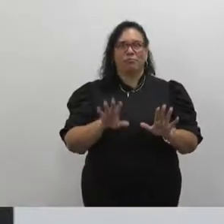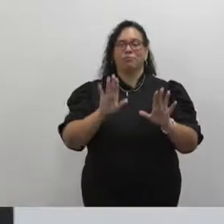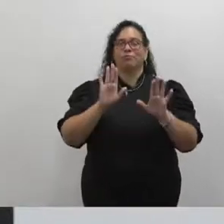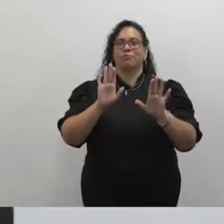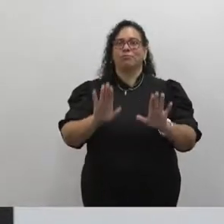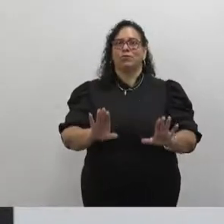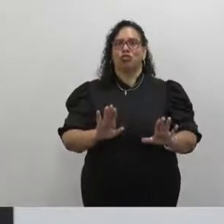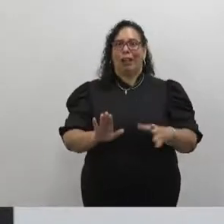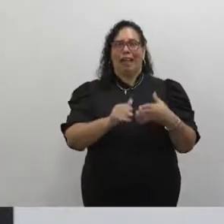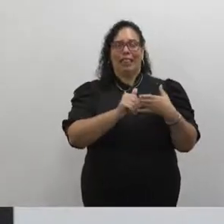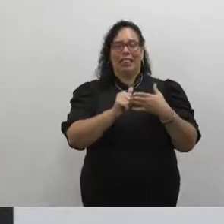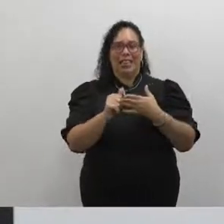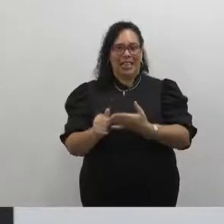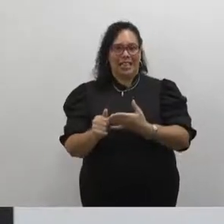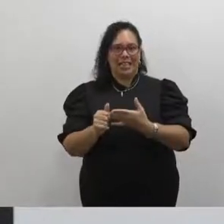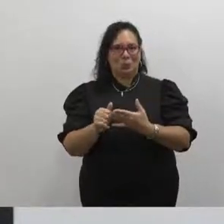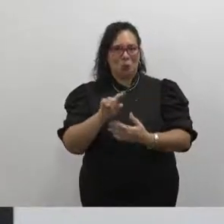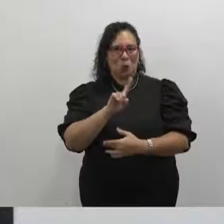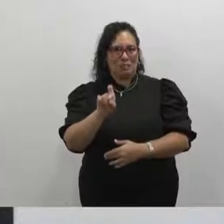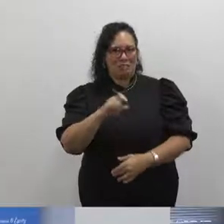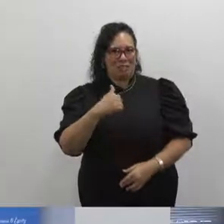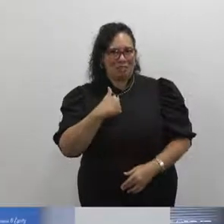chìa cạp bà chung thử mấy ai bàn xả lá